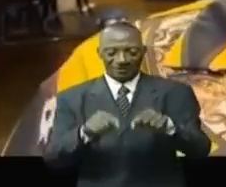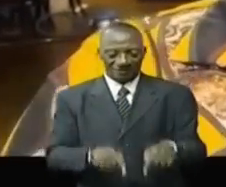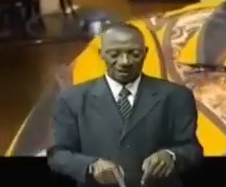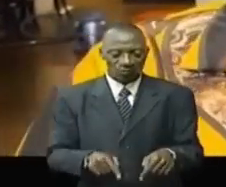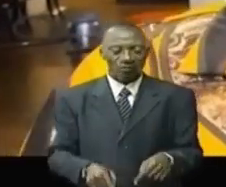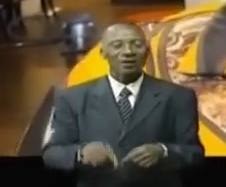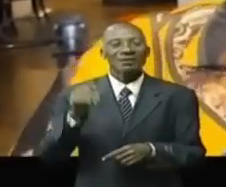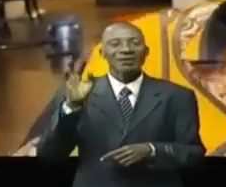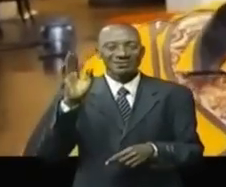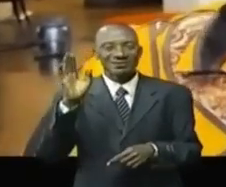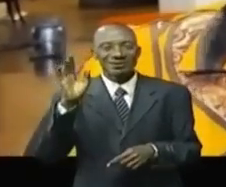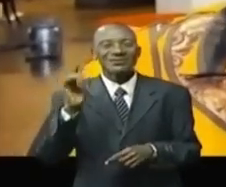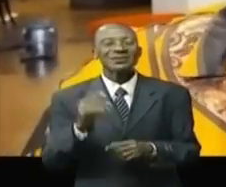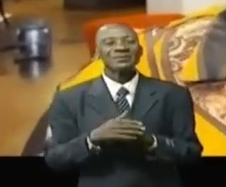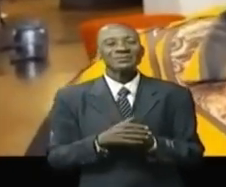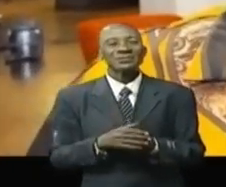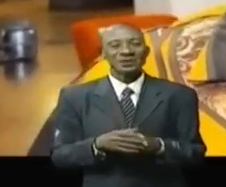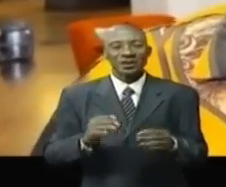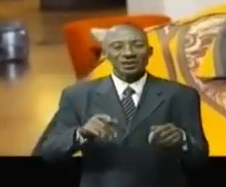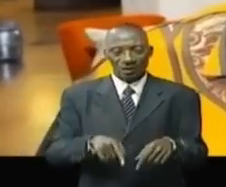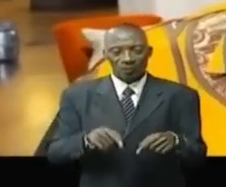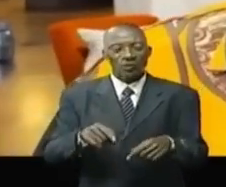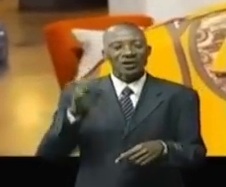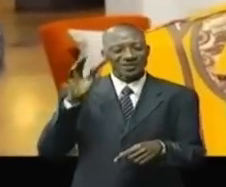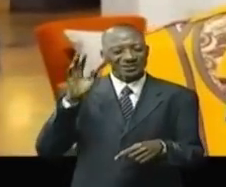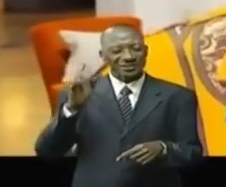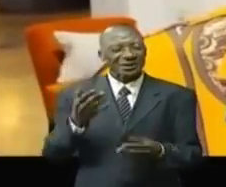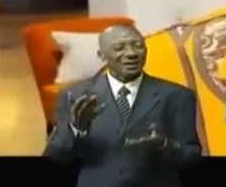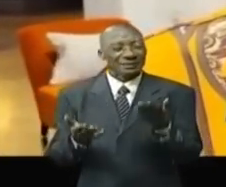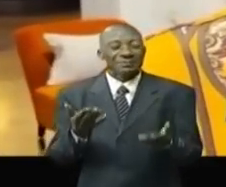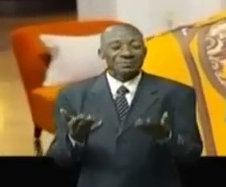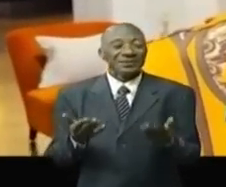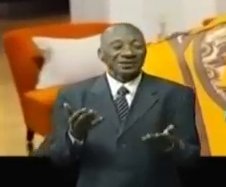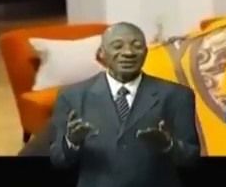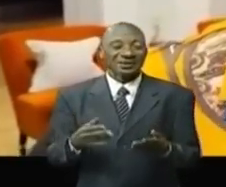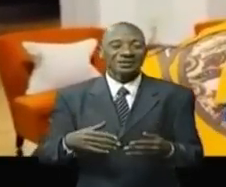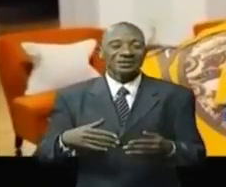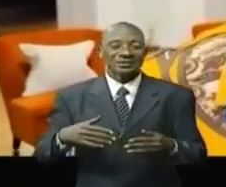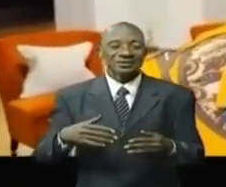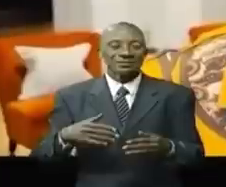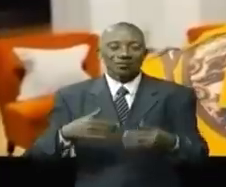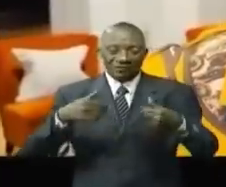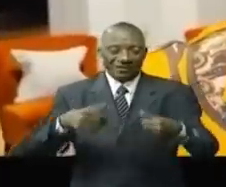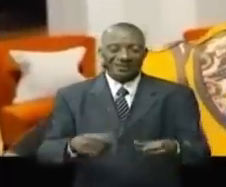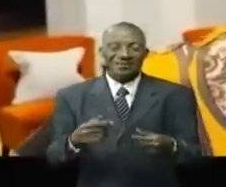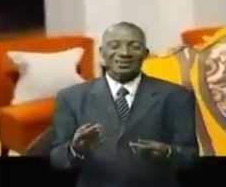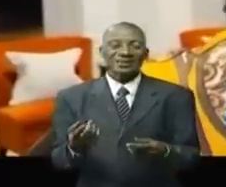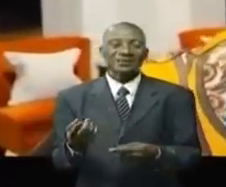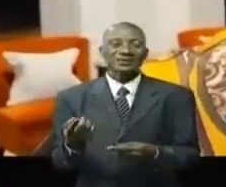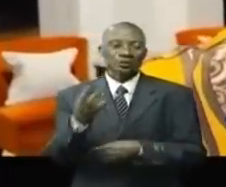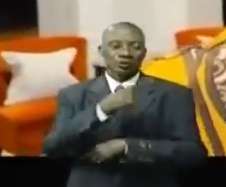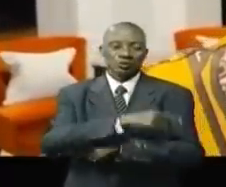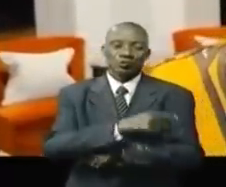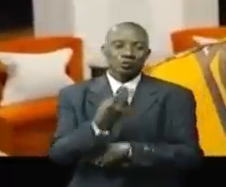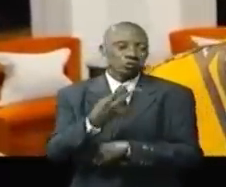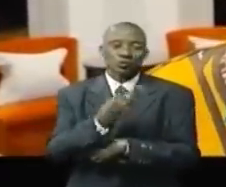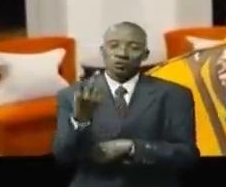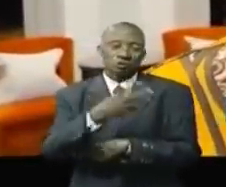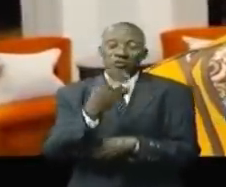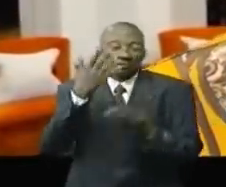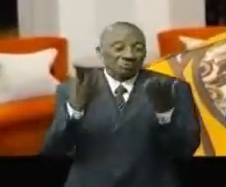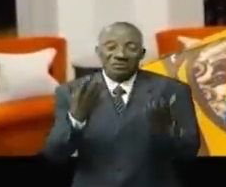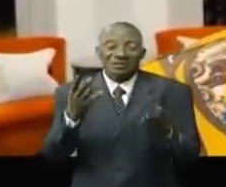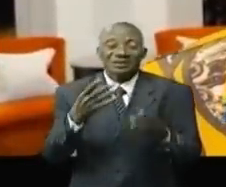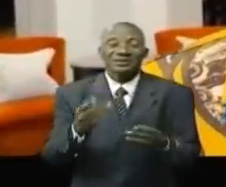lui offrir les sépulcres qui étaient préparés déjà pour lui. Tout est déjà en marche, il y a la construction qui s'est faisait depuis plus d'une année. Et